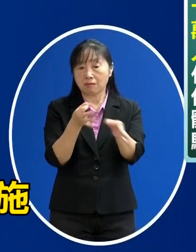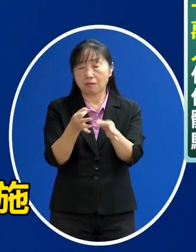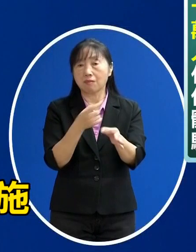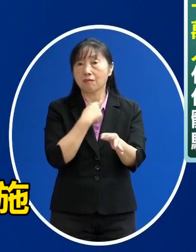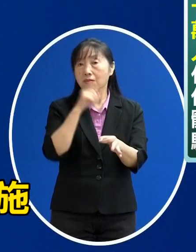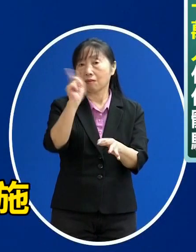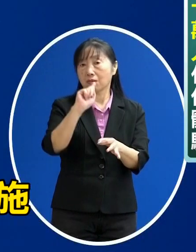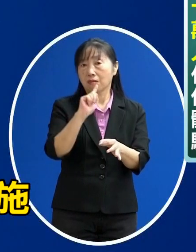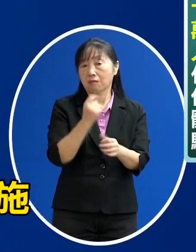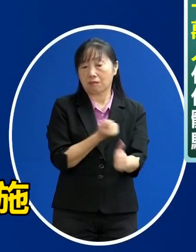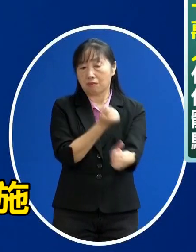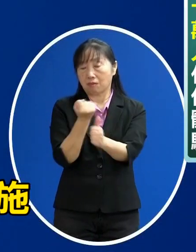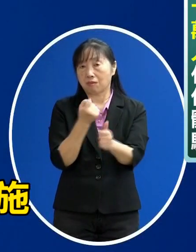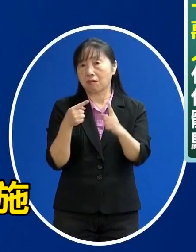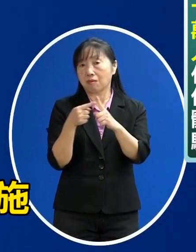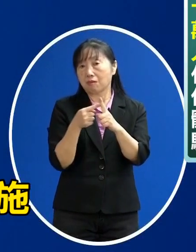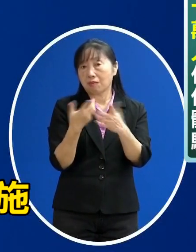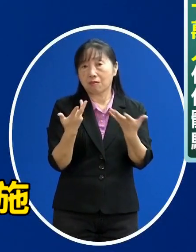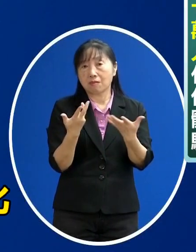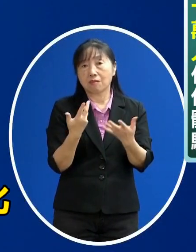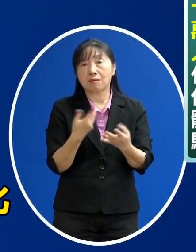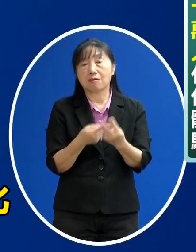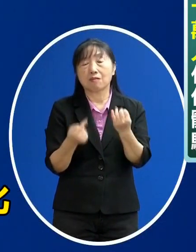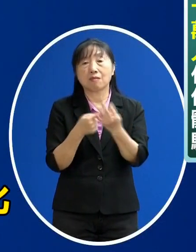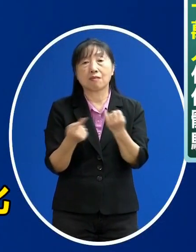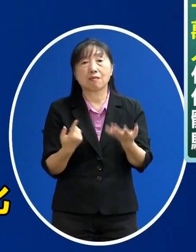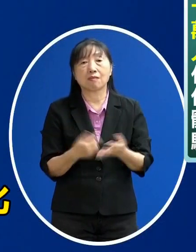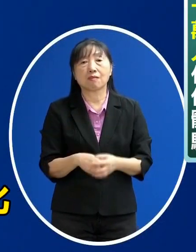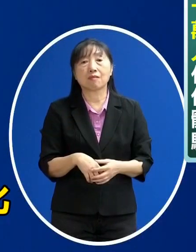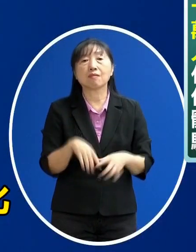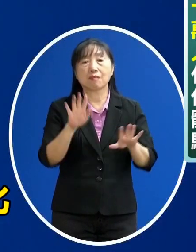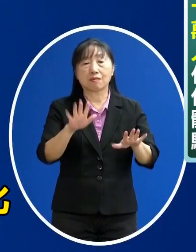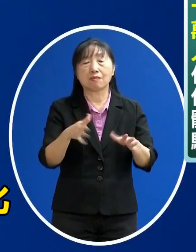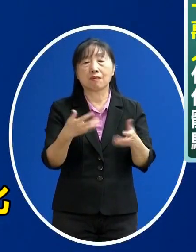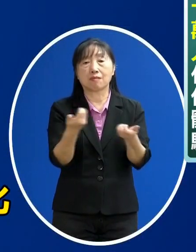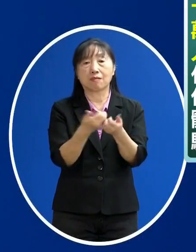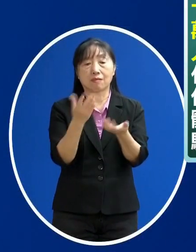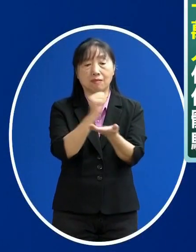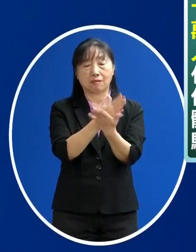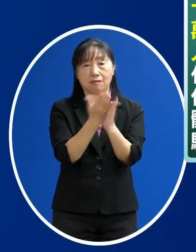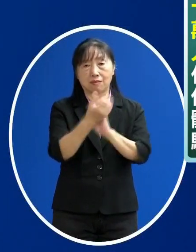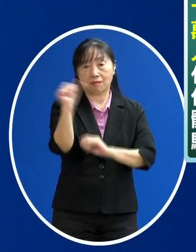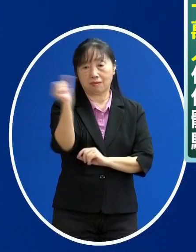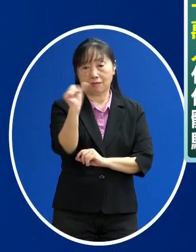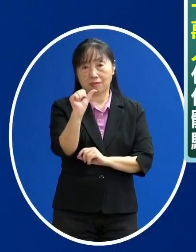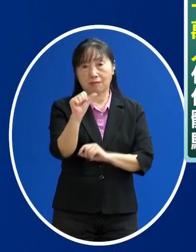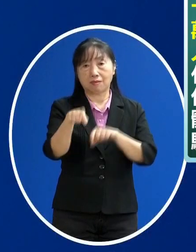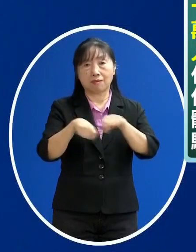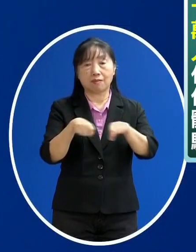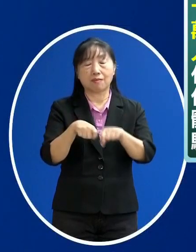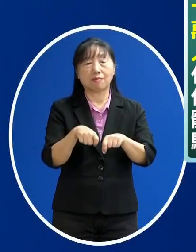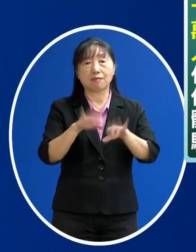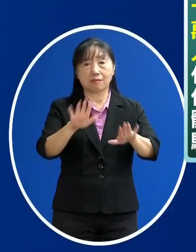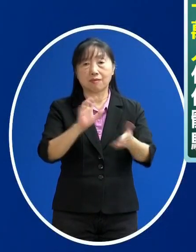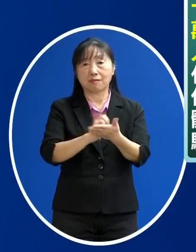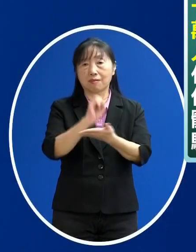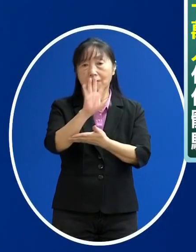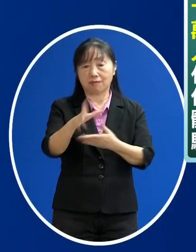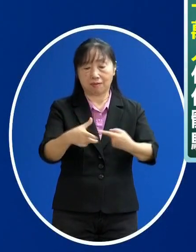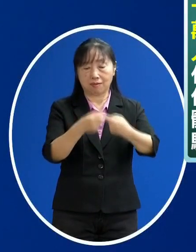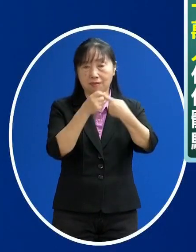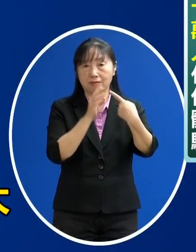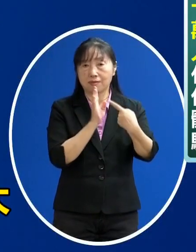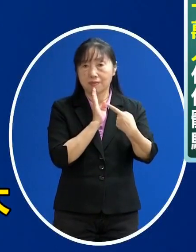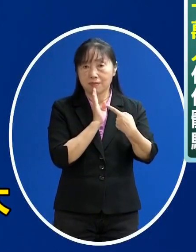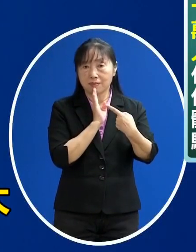强人流管制的这个措施，来做五大措施的一个强化。那首先跟诸位报告，第一个部分，我们